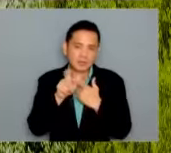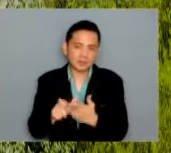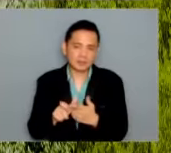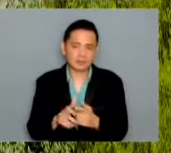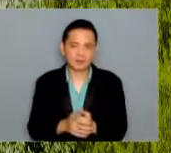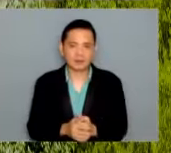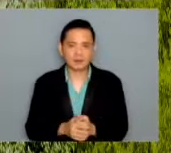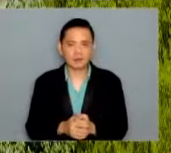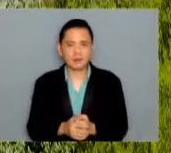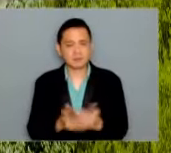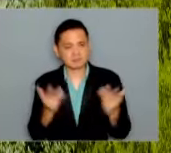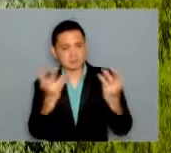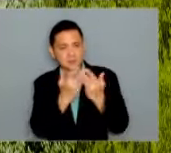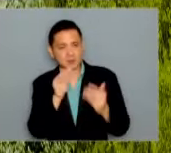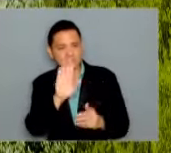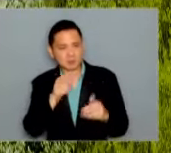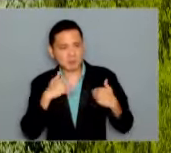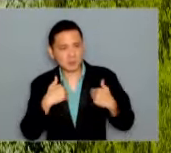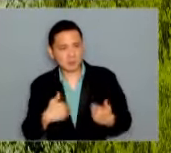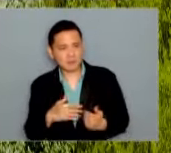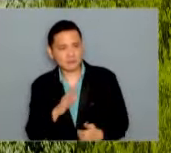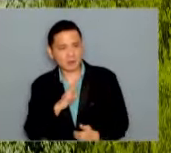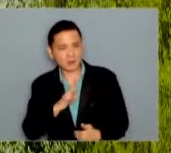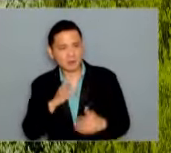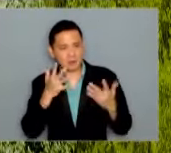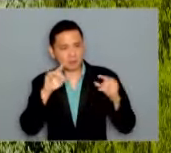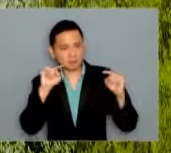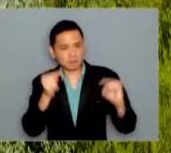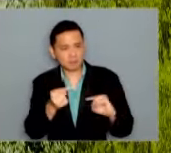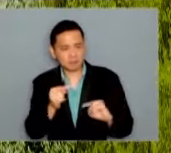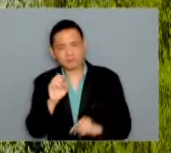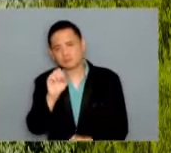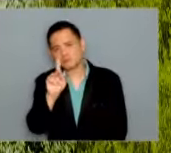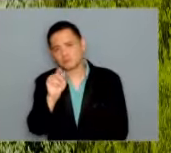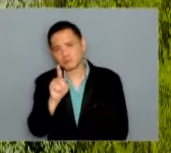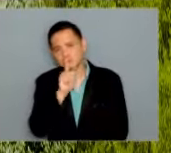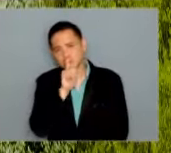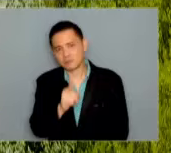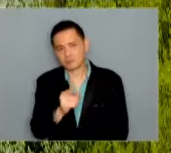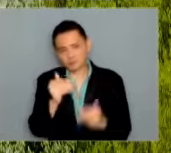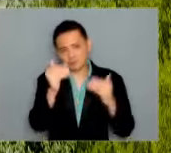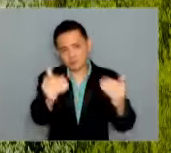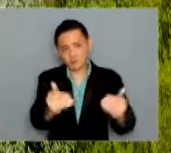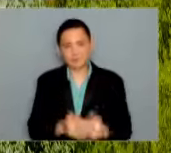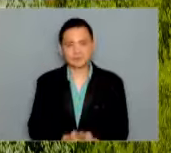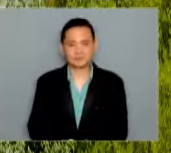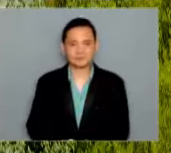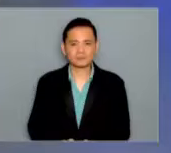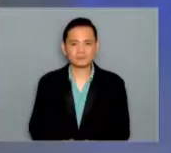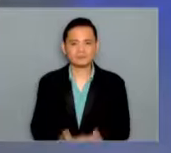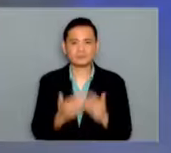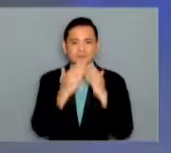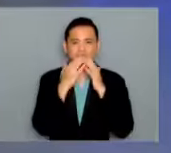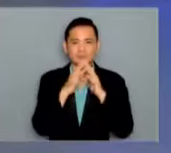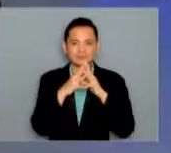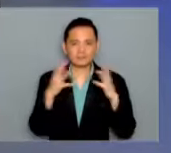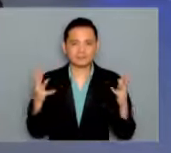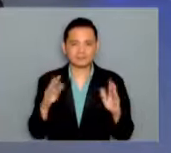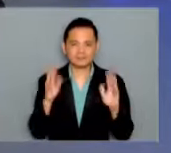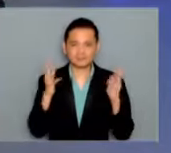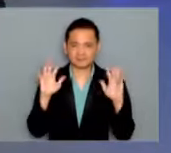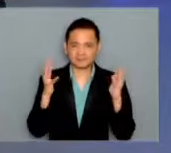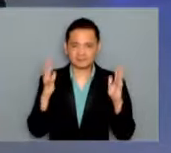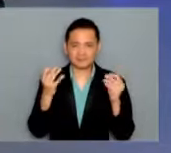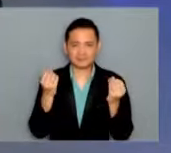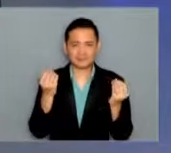at okay naman siya, hindi ka na-injure, then go for it. Go for it. Nice. Thank you, Coach. Thank you. Thank you. Thank you. Thank you. Thank you.